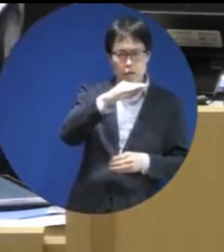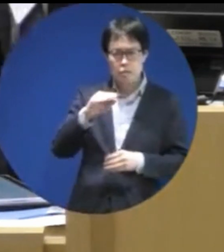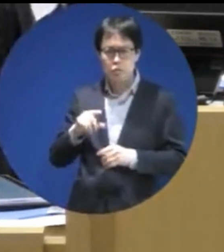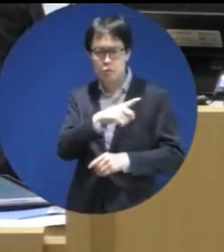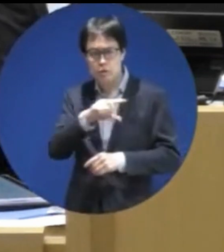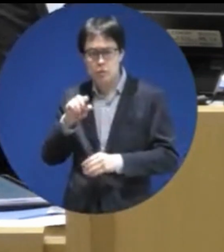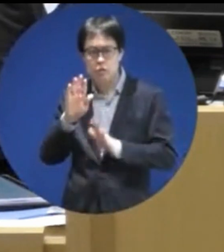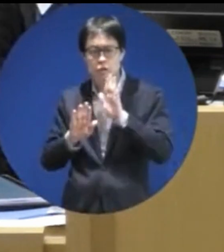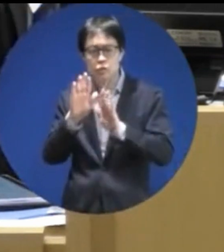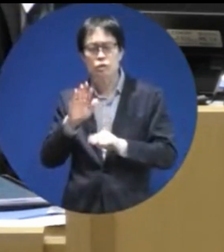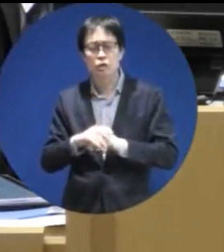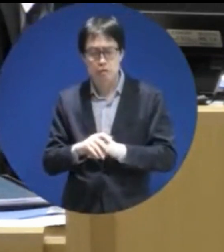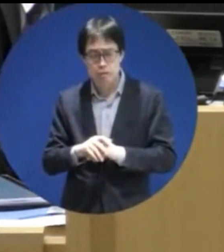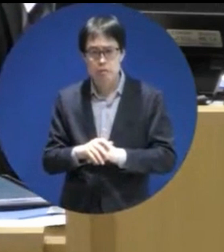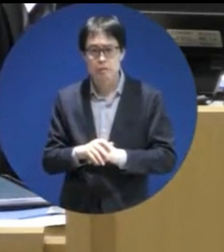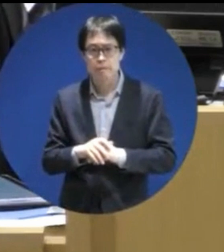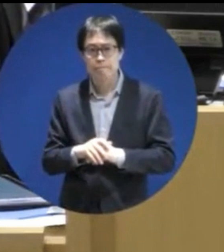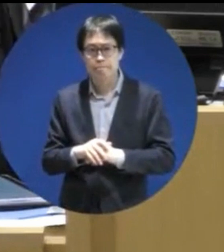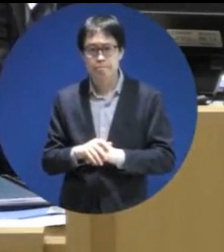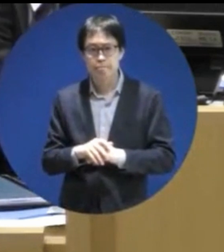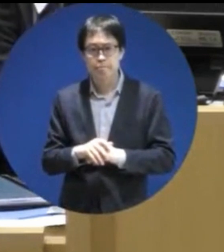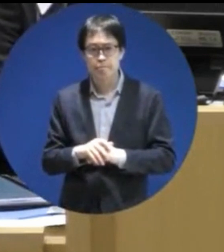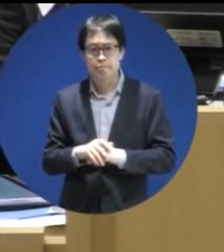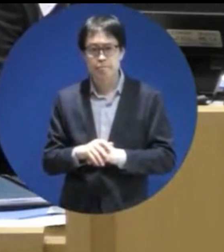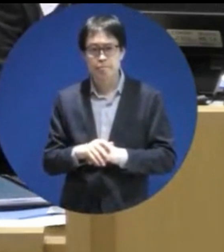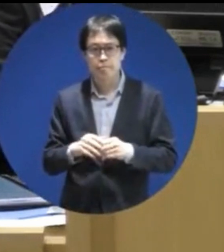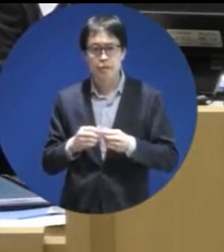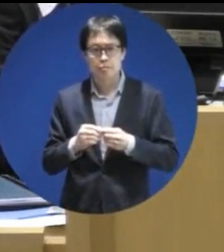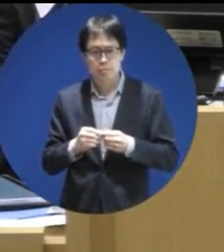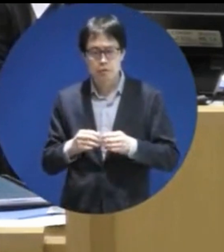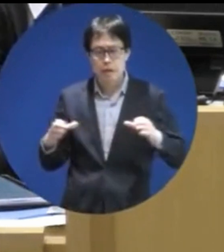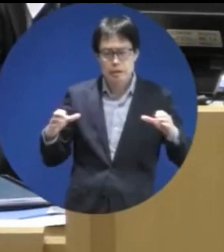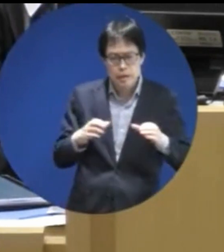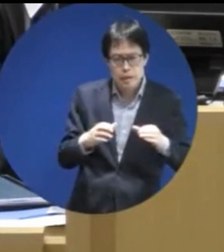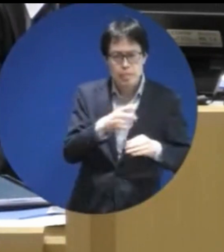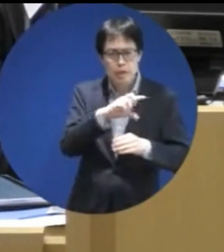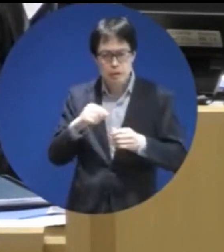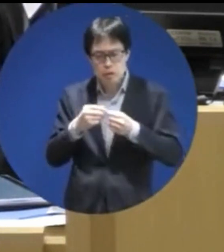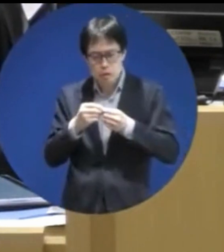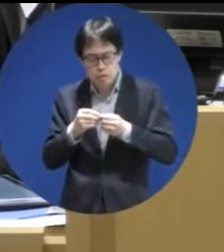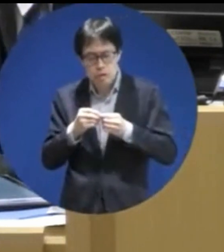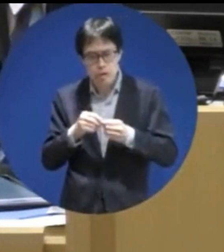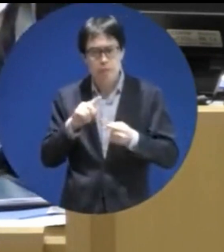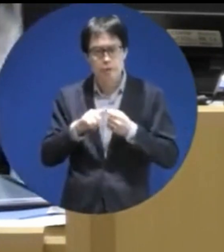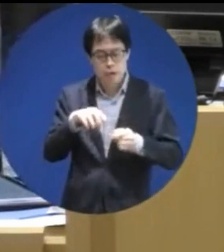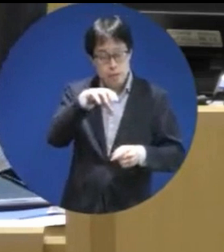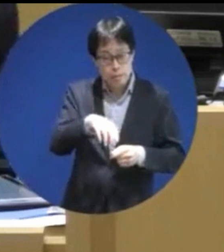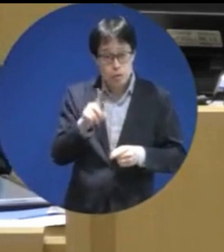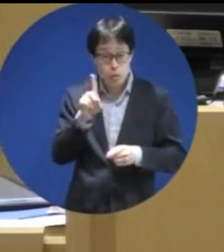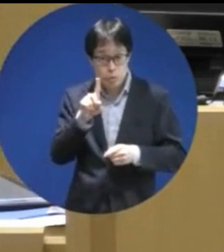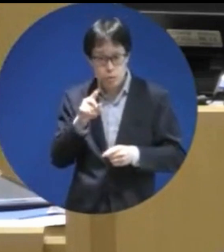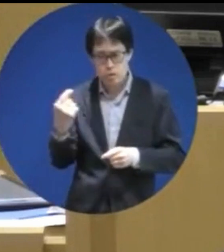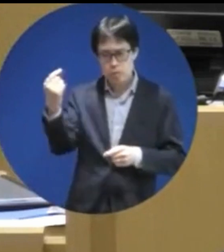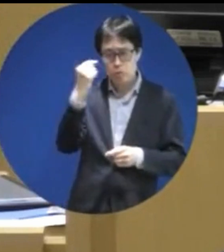ってなかなか難しいところもあるのも実際あります。ですので、具体的に狭いとかね、具体的な場所を教えていただければ、できる限りの検討は